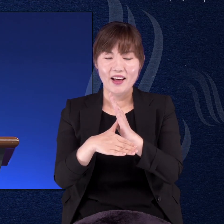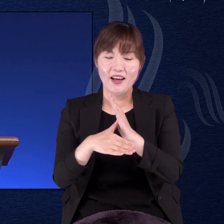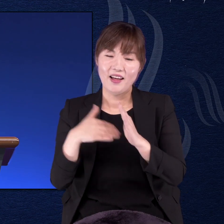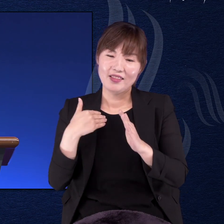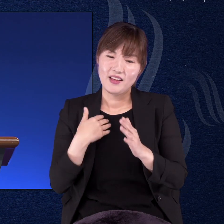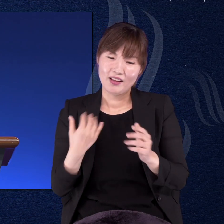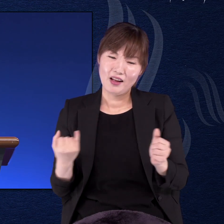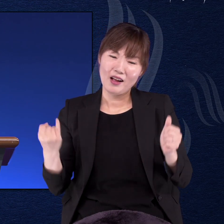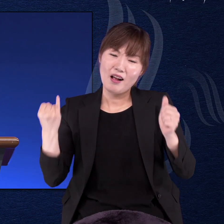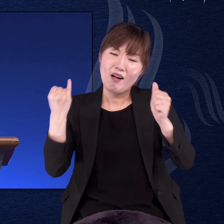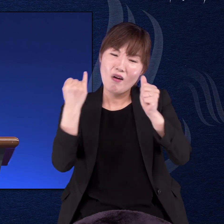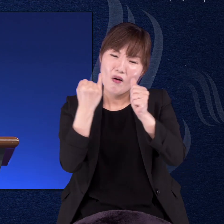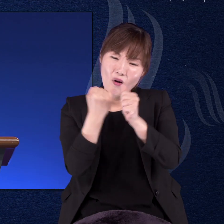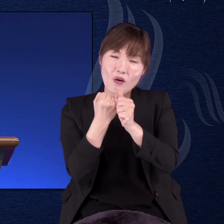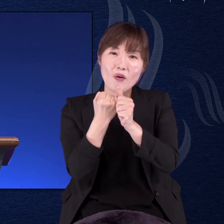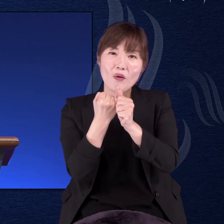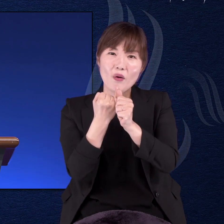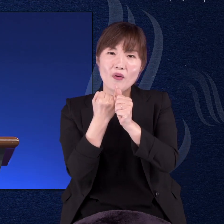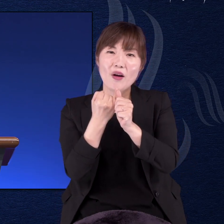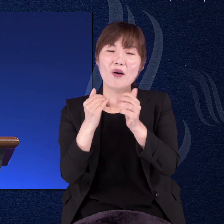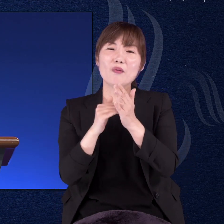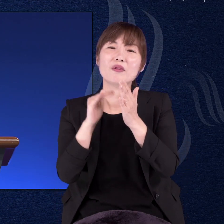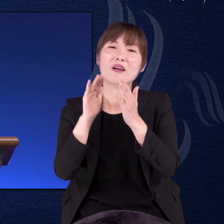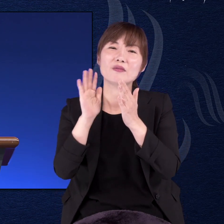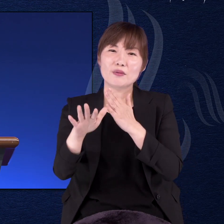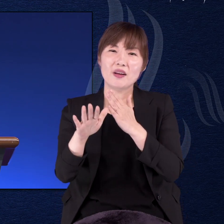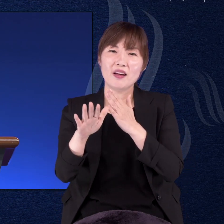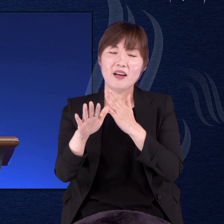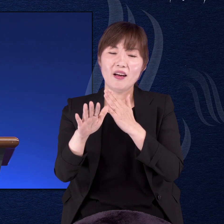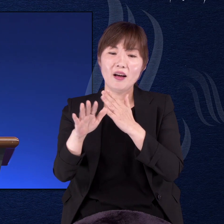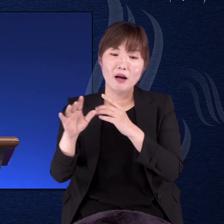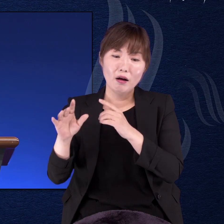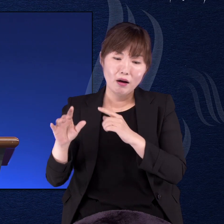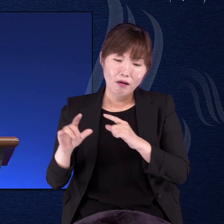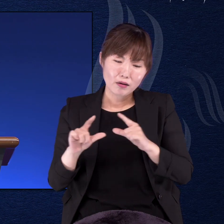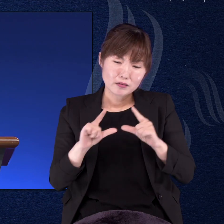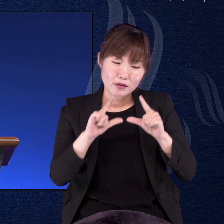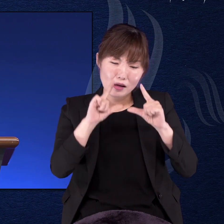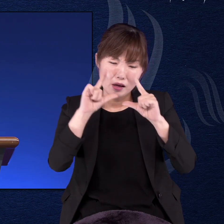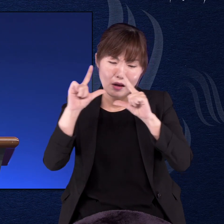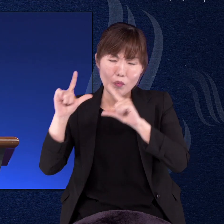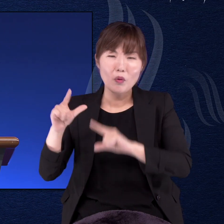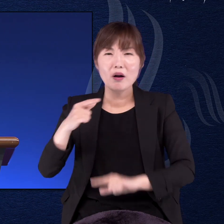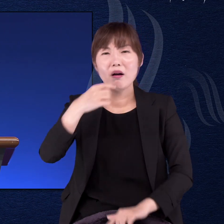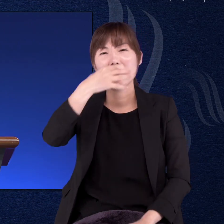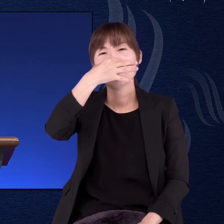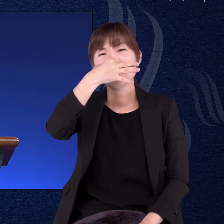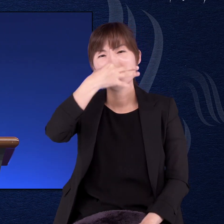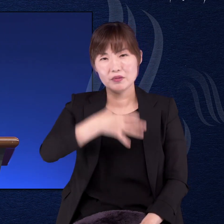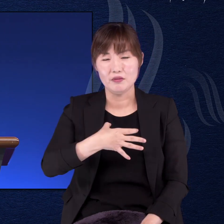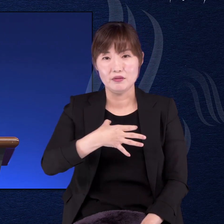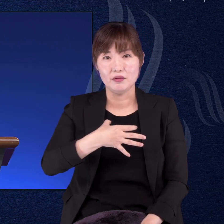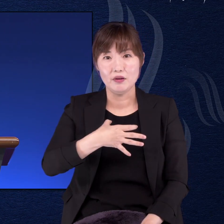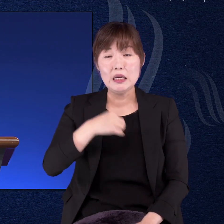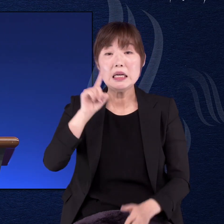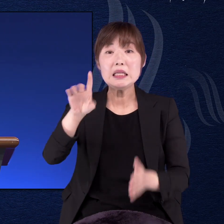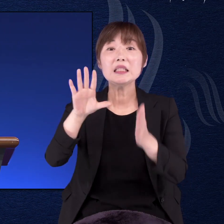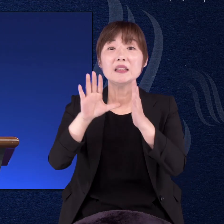웃으시는 분은 저와 동일한 생각을 하시는 거죠. 동일한 경험이 있으셨을 거라고